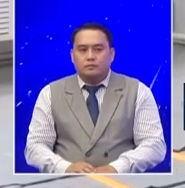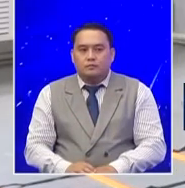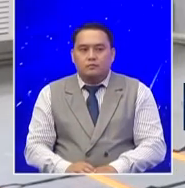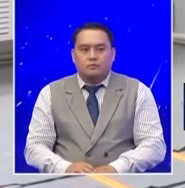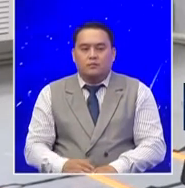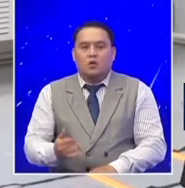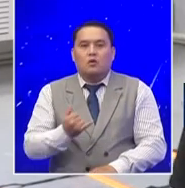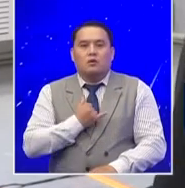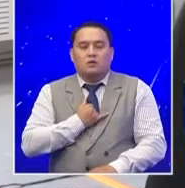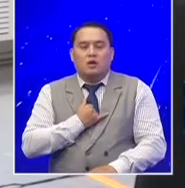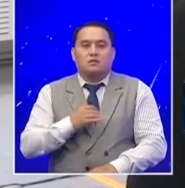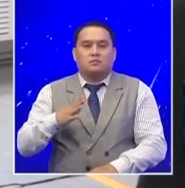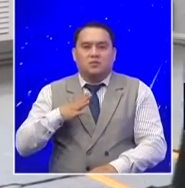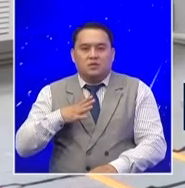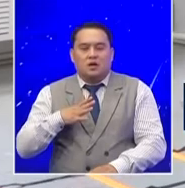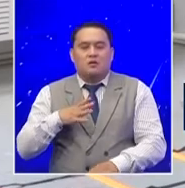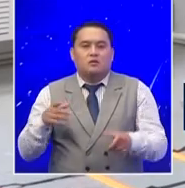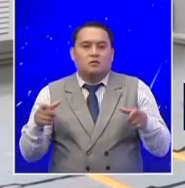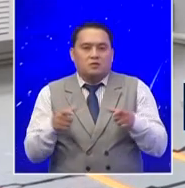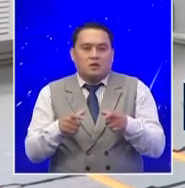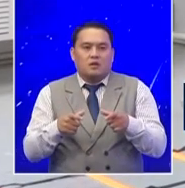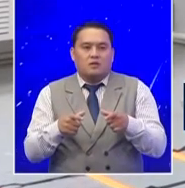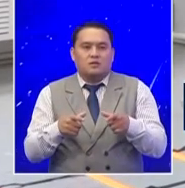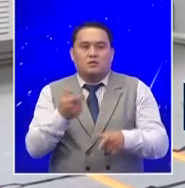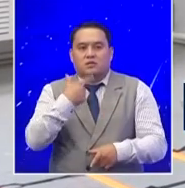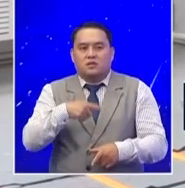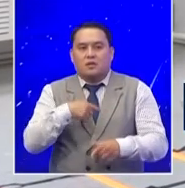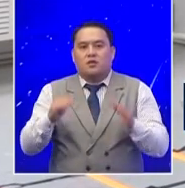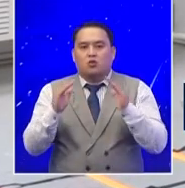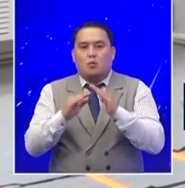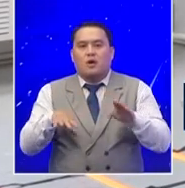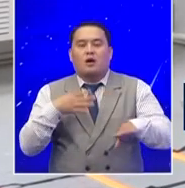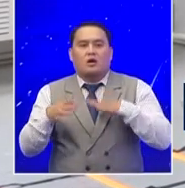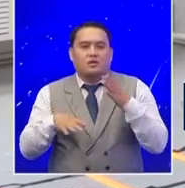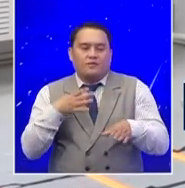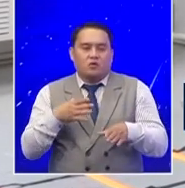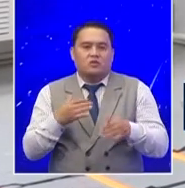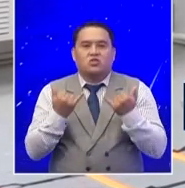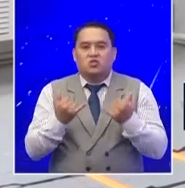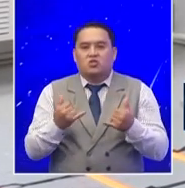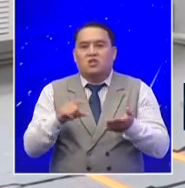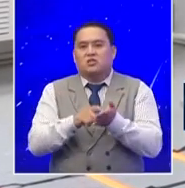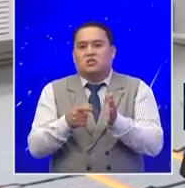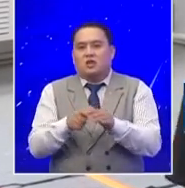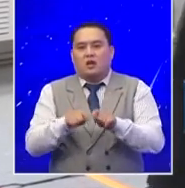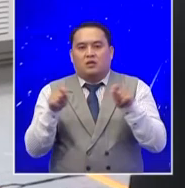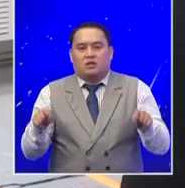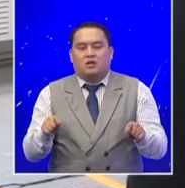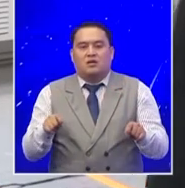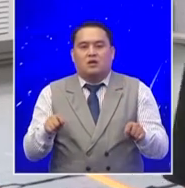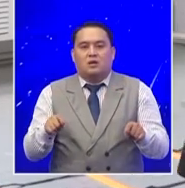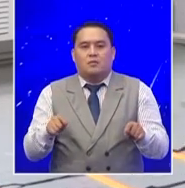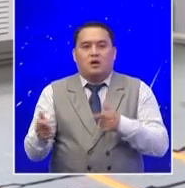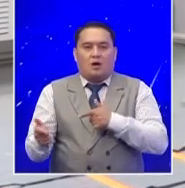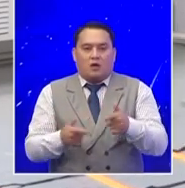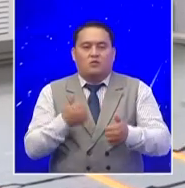улице занимались. Сами готовились. Вот теперь зал вот открыли, сделали по-новому все. И мы